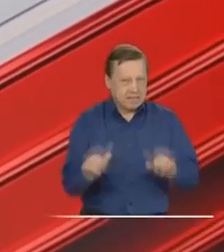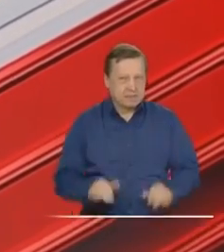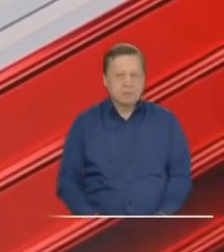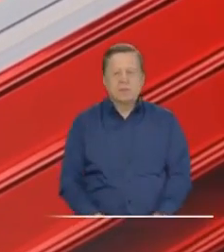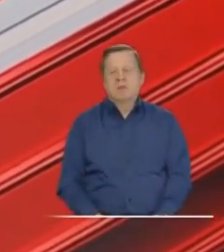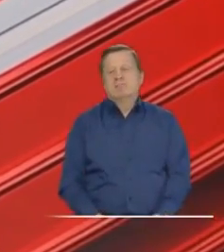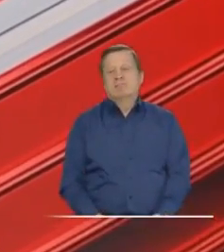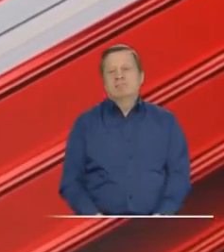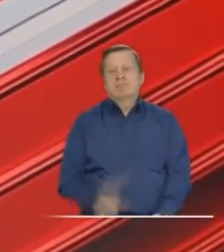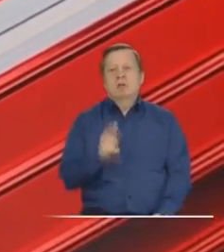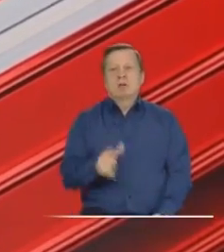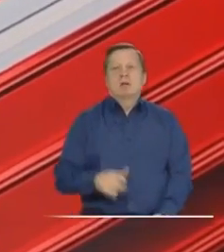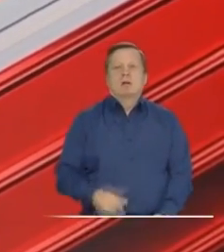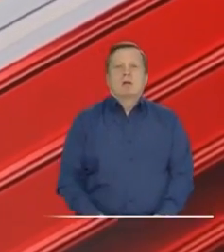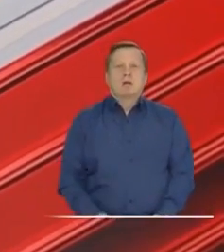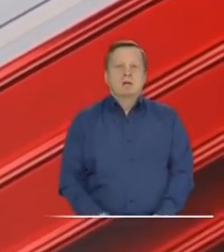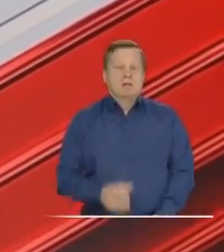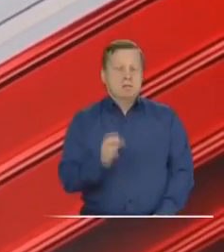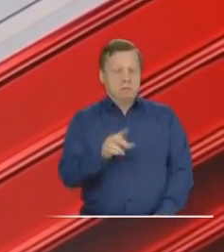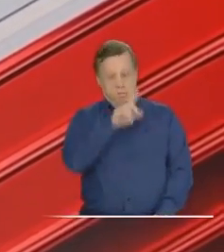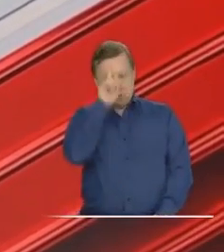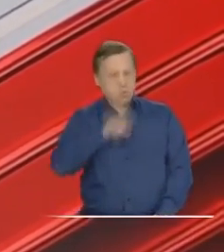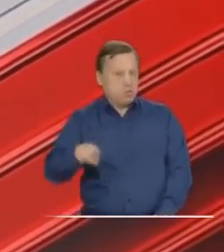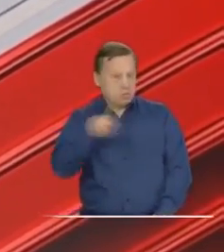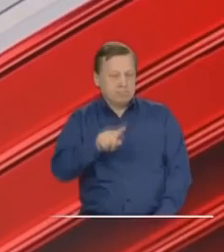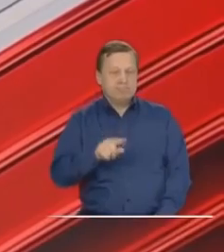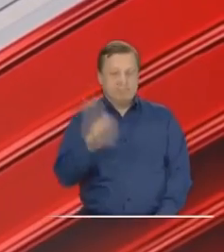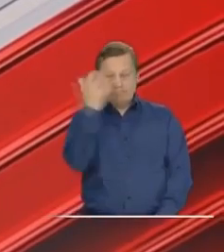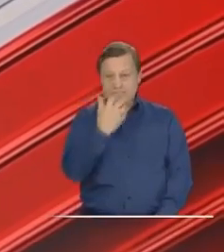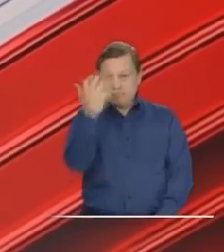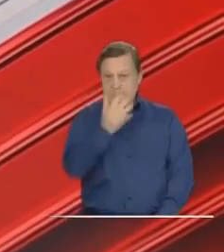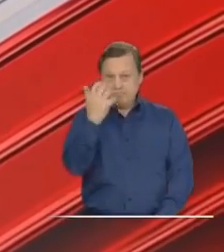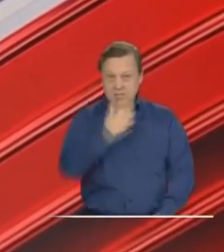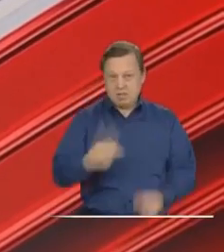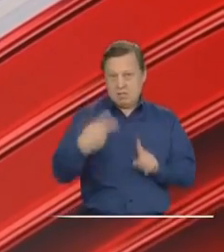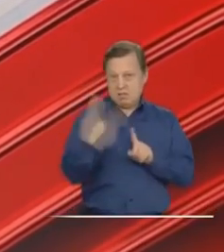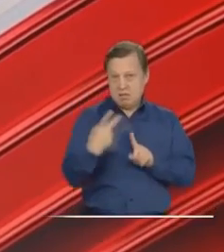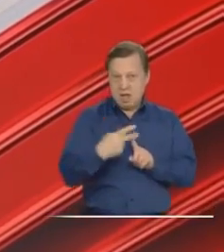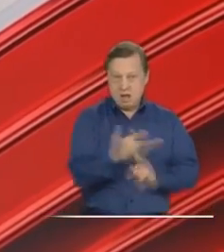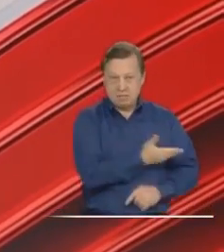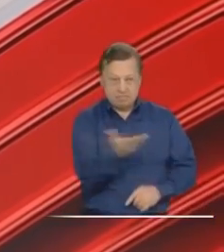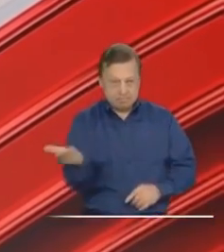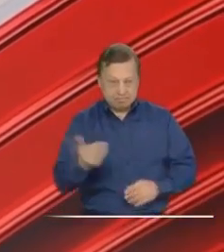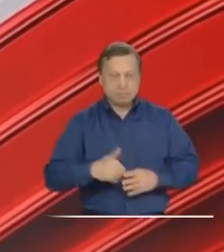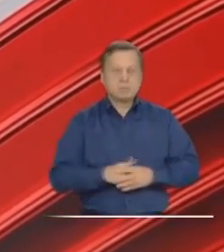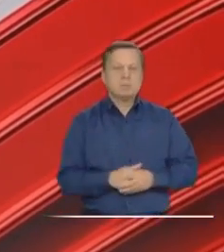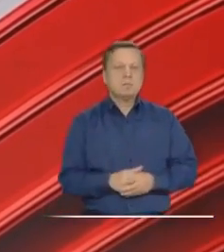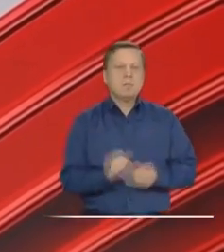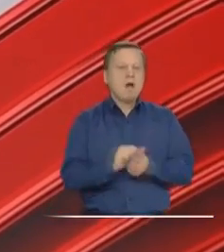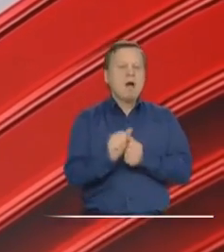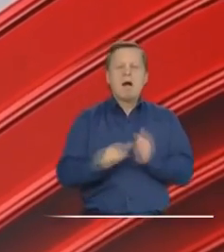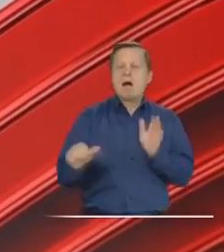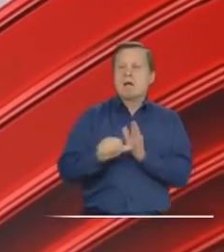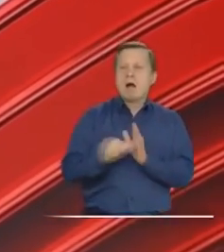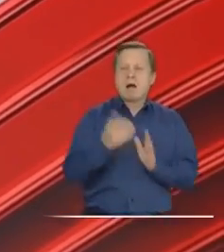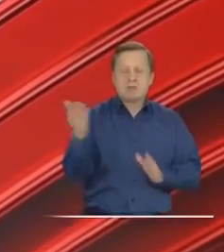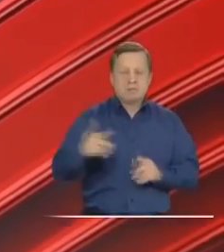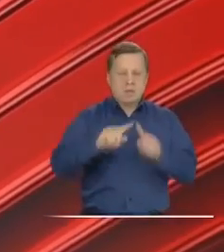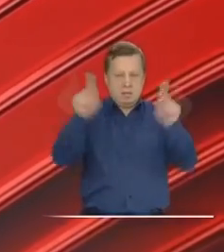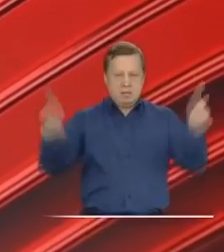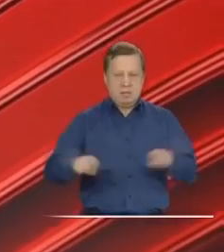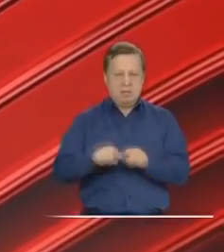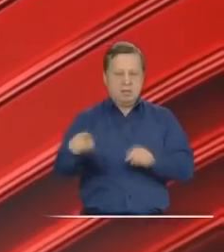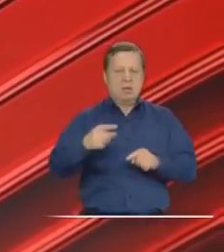i odpowiedzi państwa czyli nasi widzowie będą mogli obserwować na ekranach swoich telewizorów a kandydaci na monitorze